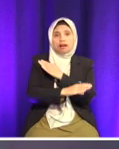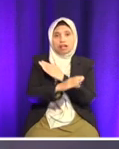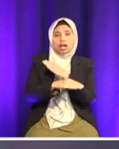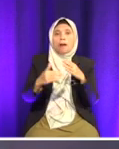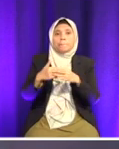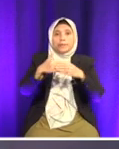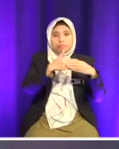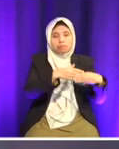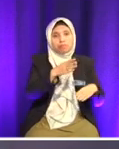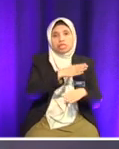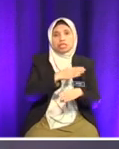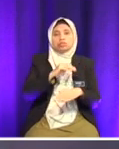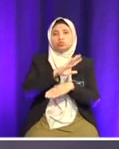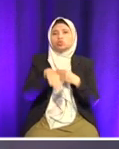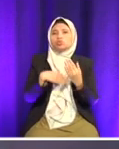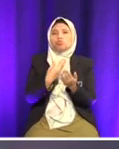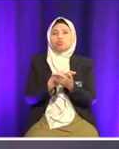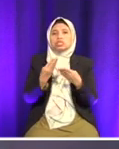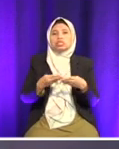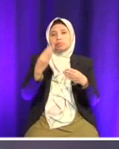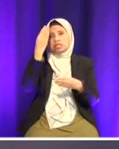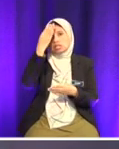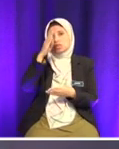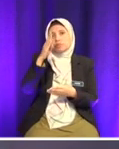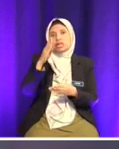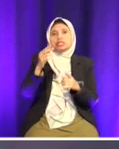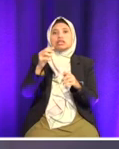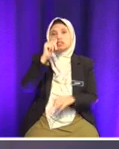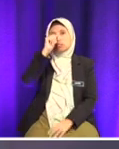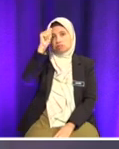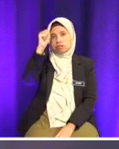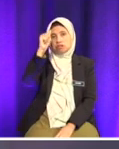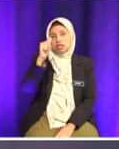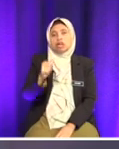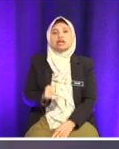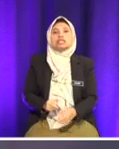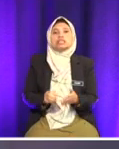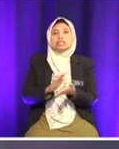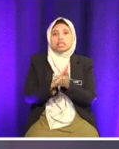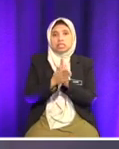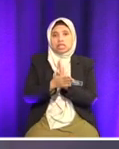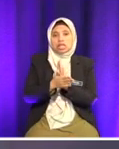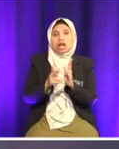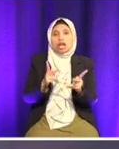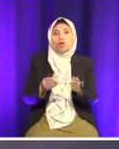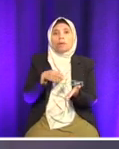semuanya diberi keberkatan oleh Allah subhanahu wa ta'ala niscaya kita bangun untuk qiyamullah ini doa kita akan